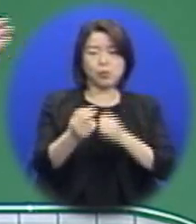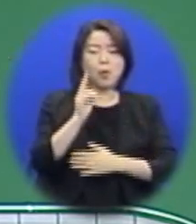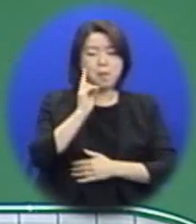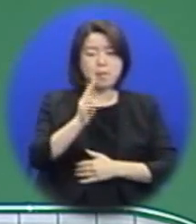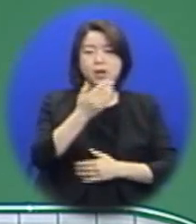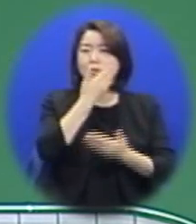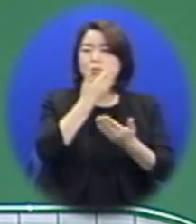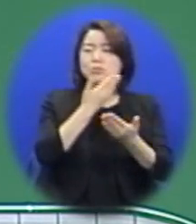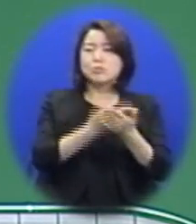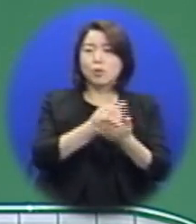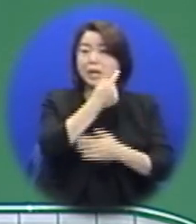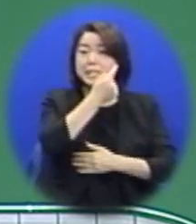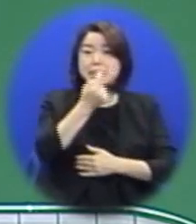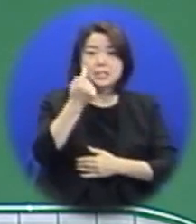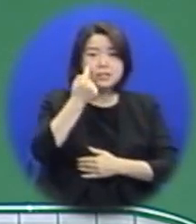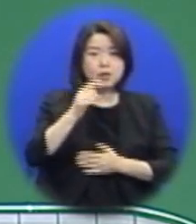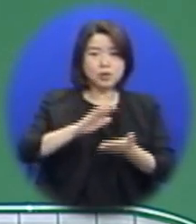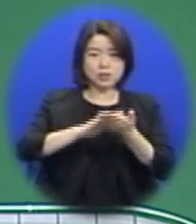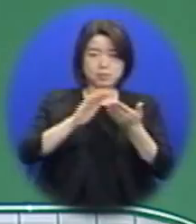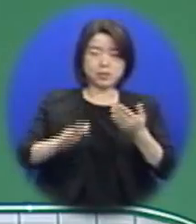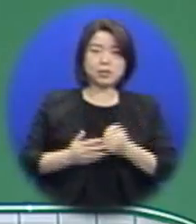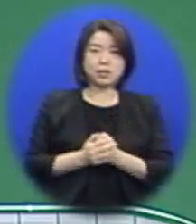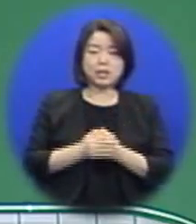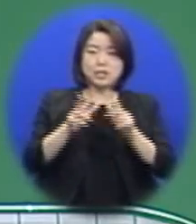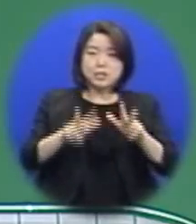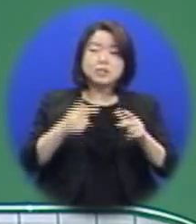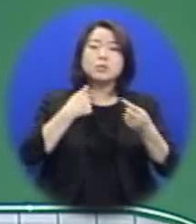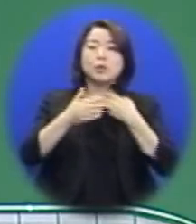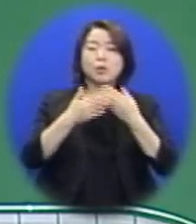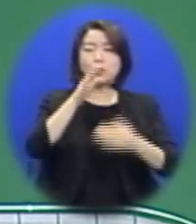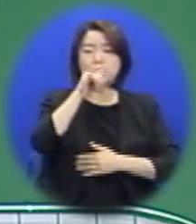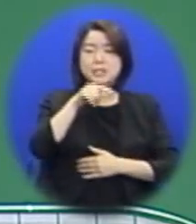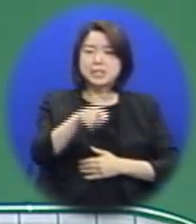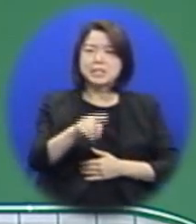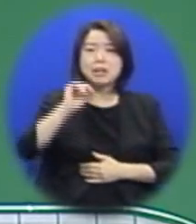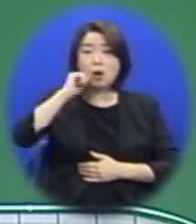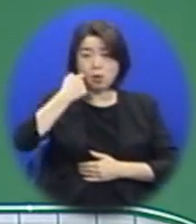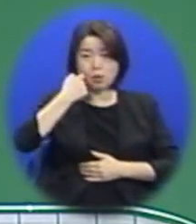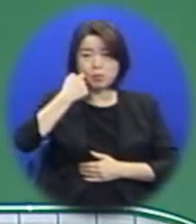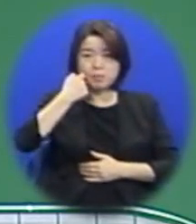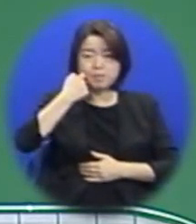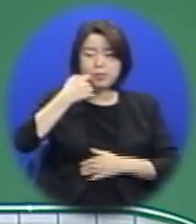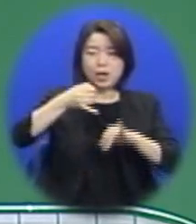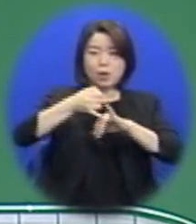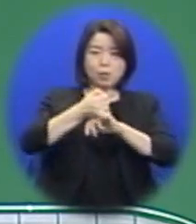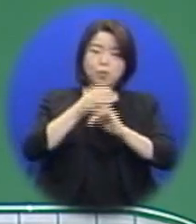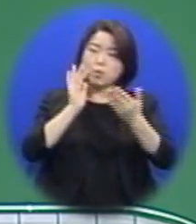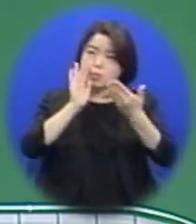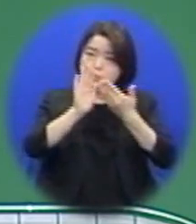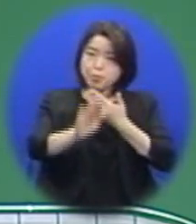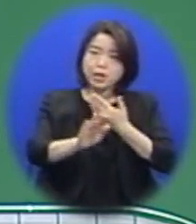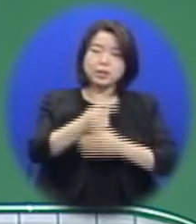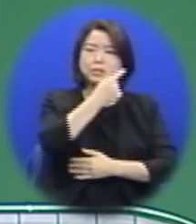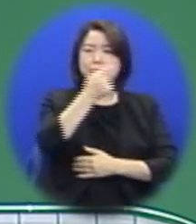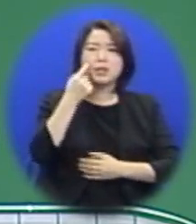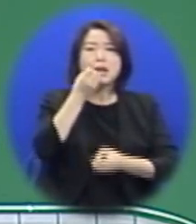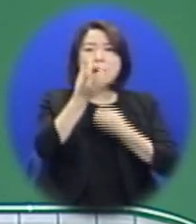중요한 증거예요. 여러분이 지금 겪고 있는 이 어려움은 반드시 나중에는 간증이